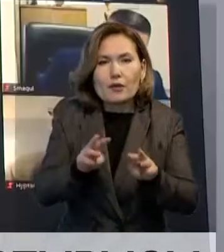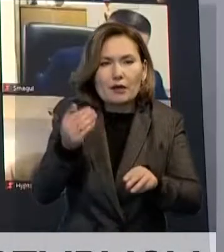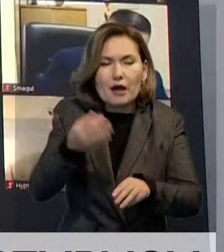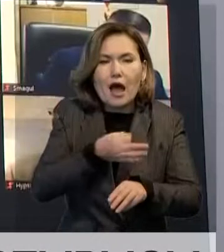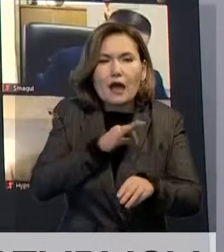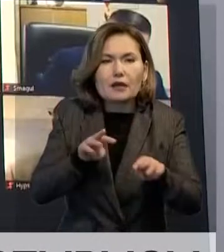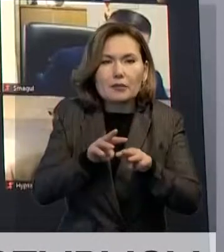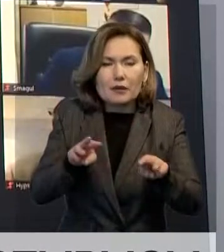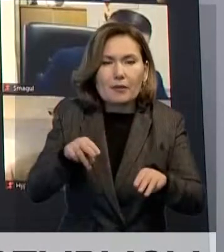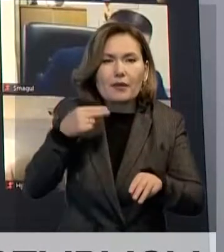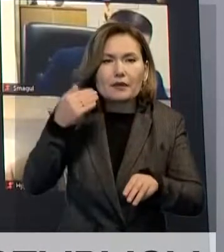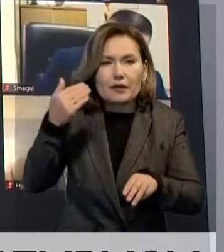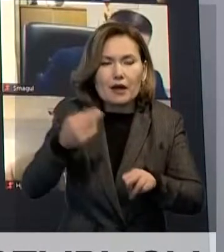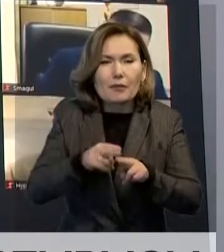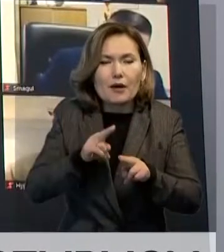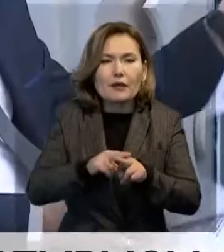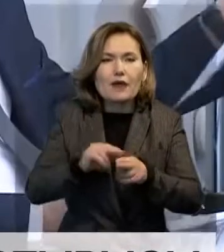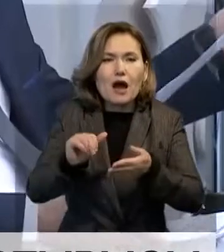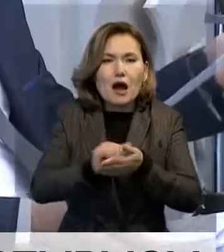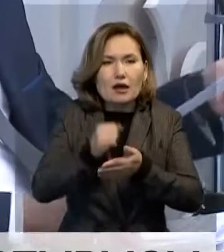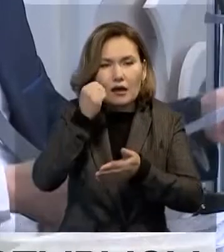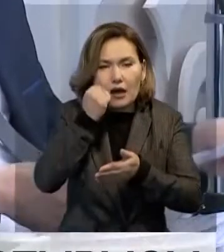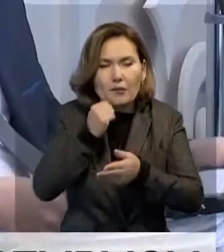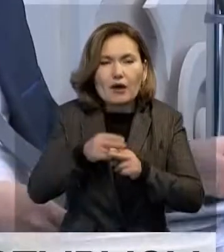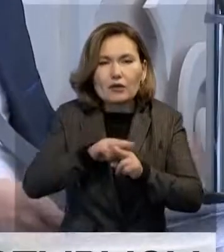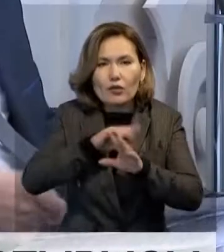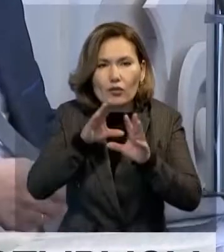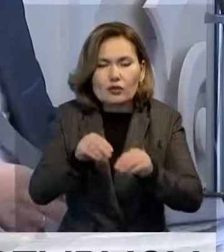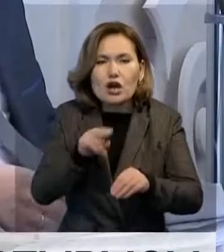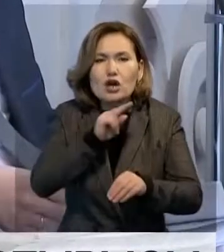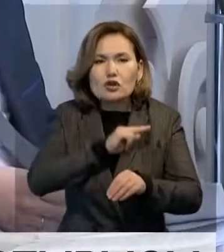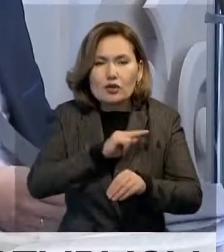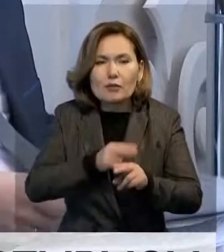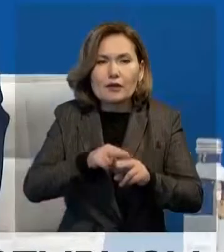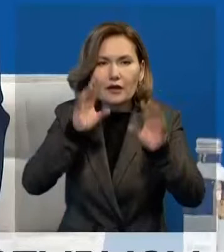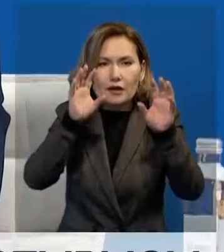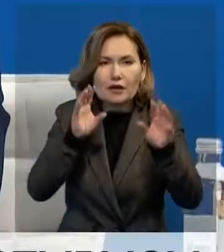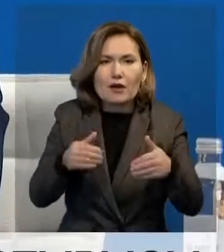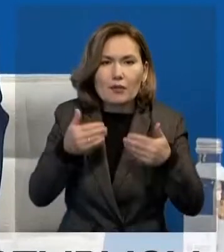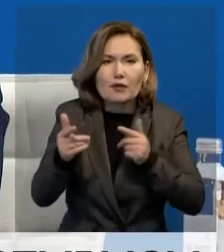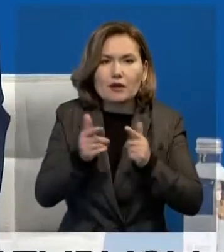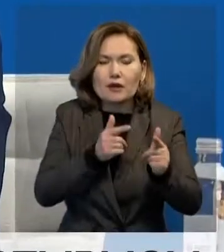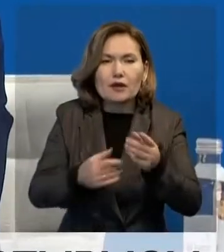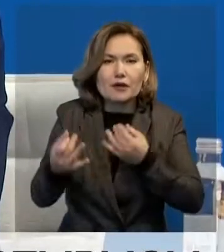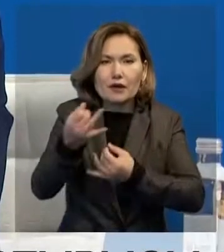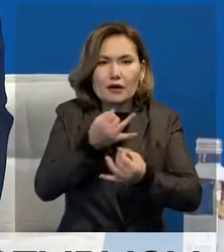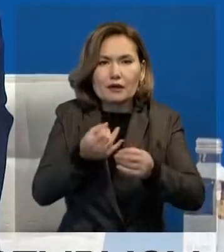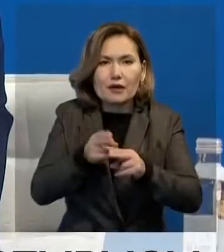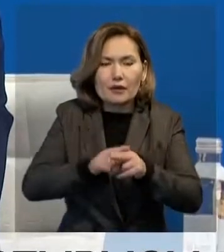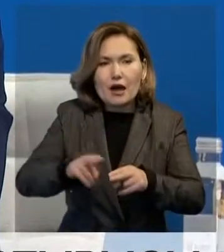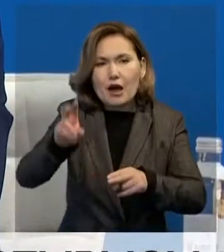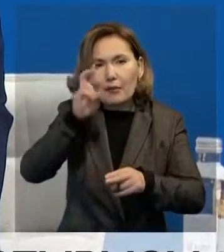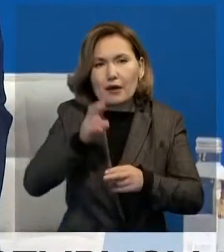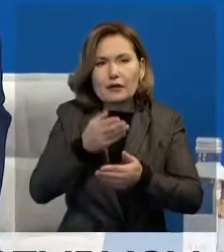әділет министрлігі және президент архивінің басшылары мұрағат жұмыстарын ұйымдастыру және заңнамаға ұсыныстар әзірлеу барысын баяндады.